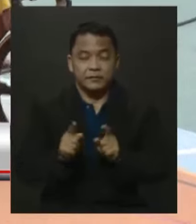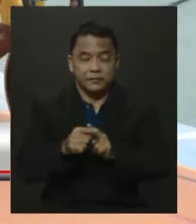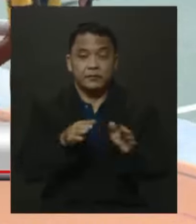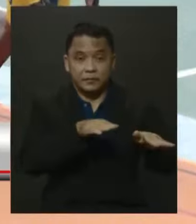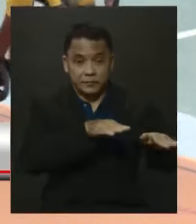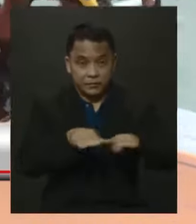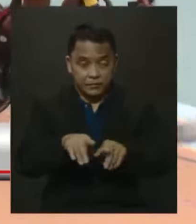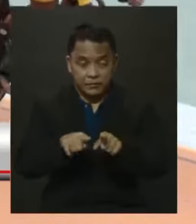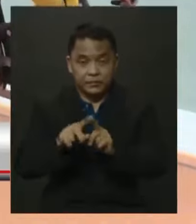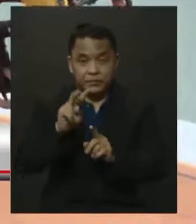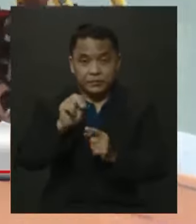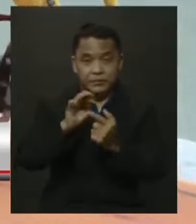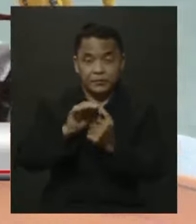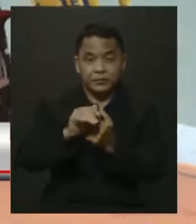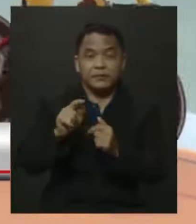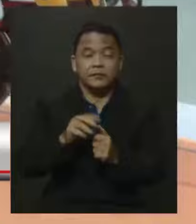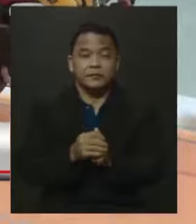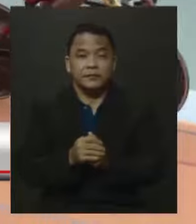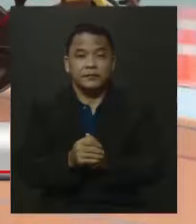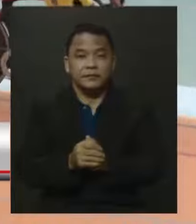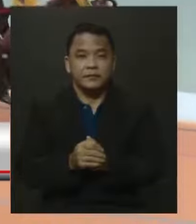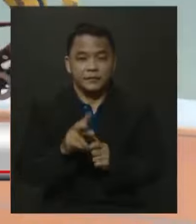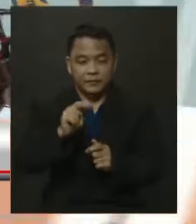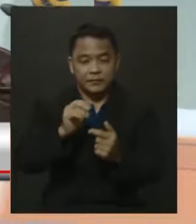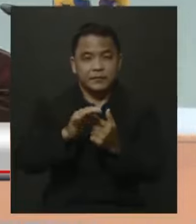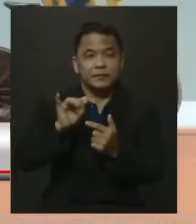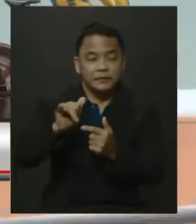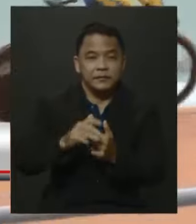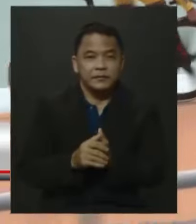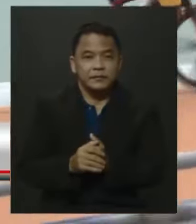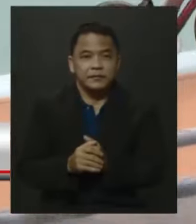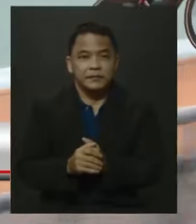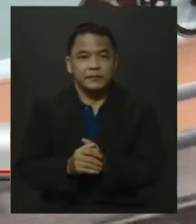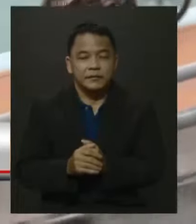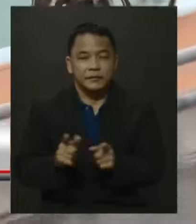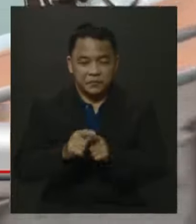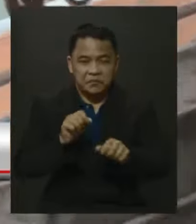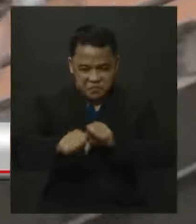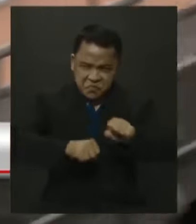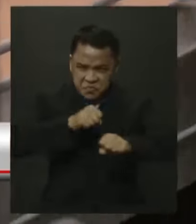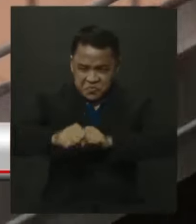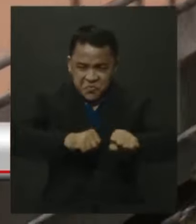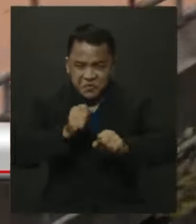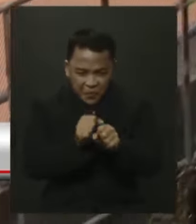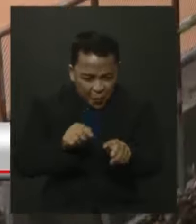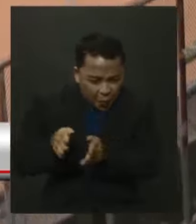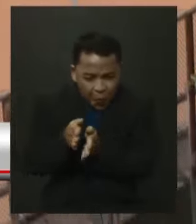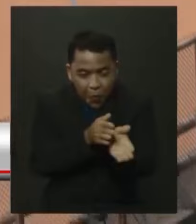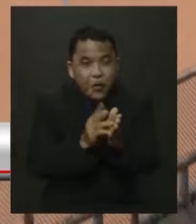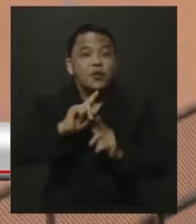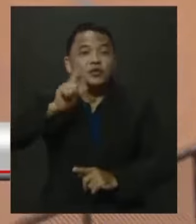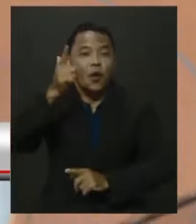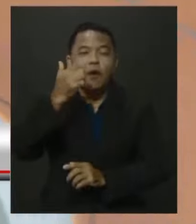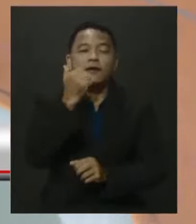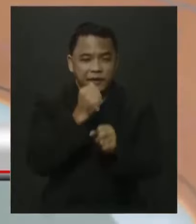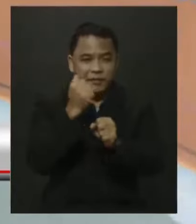อมด้วยนายเพชรพนมพันเมืองนายกนวัฒน์เชื้อทหารโชว์ฟอร์มได้อย่างยอดเยี่ยมค่ะคว้าเหรียญทอง